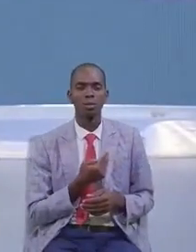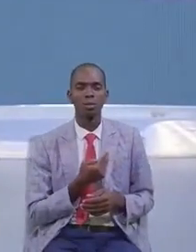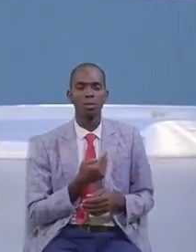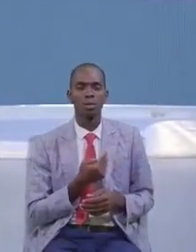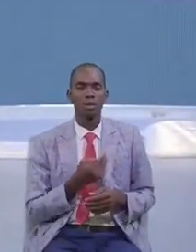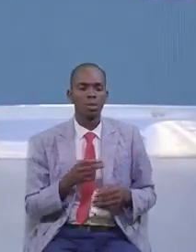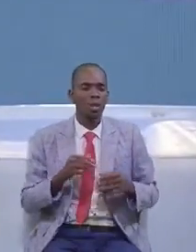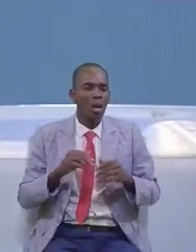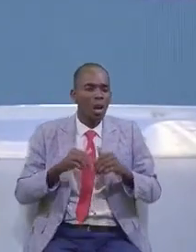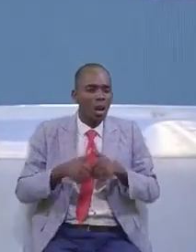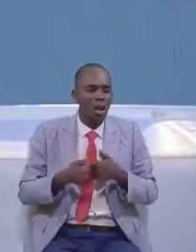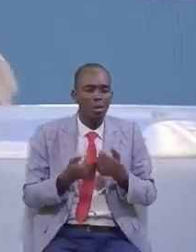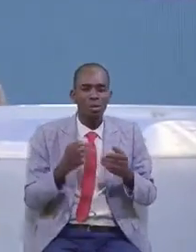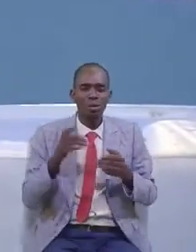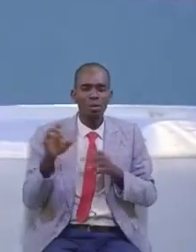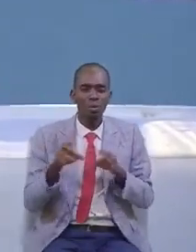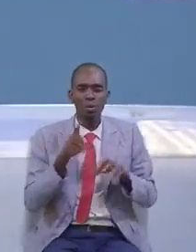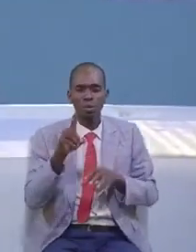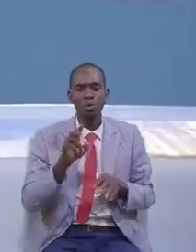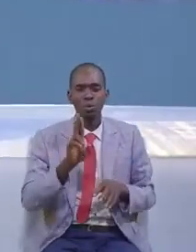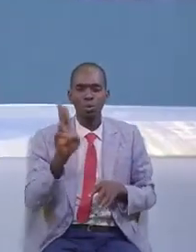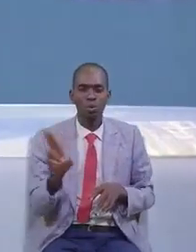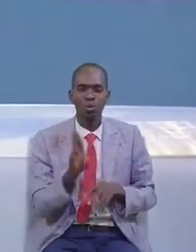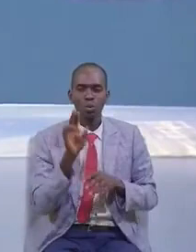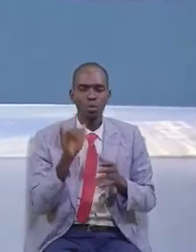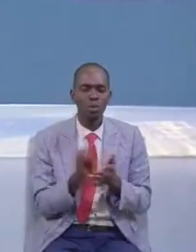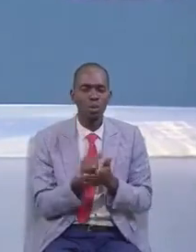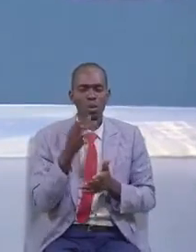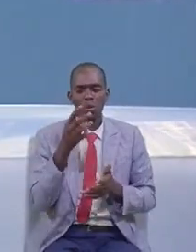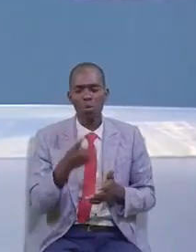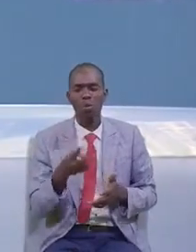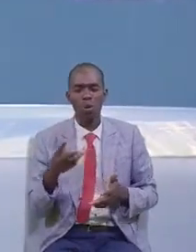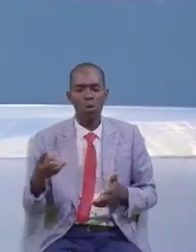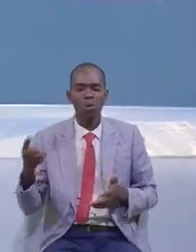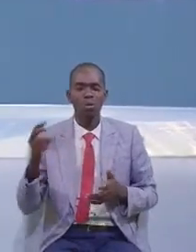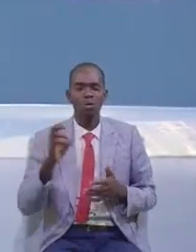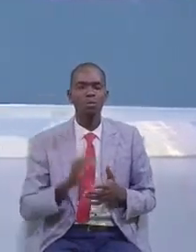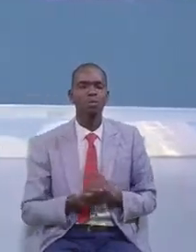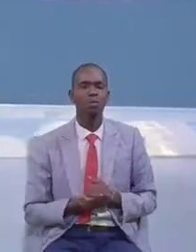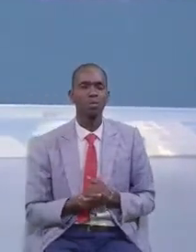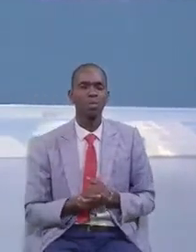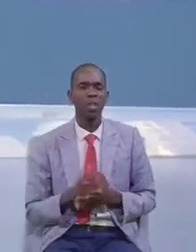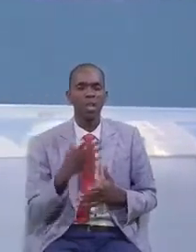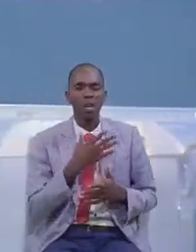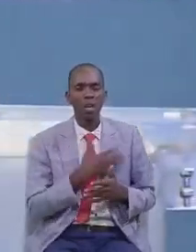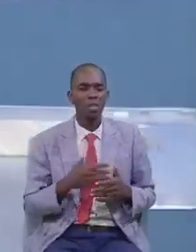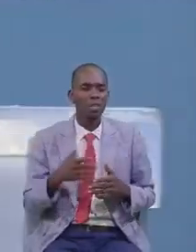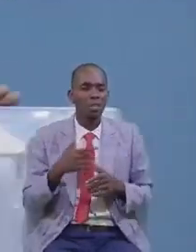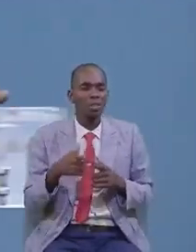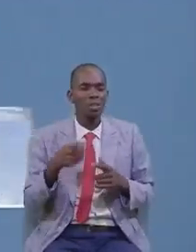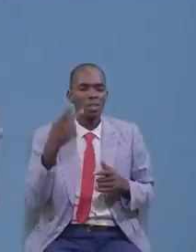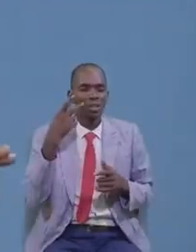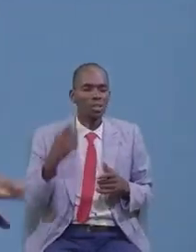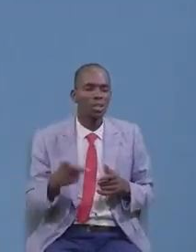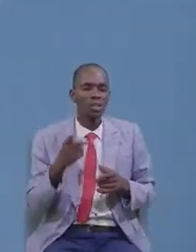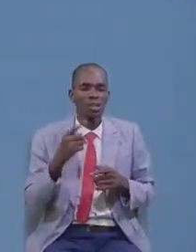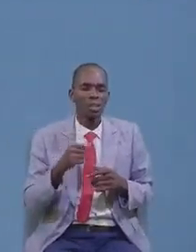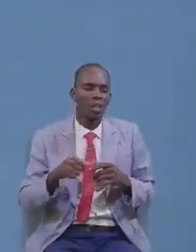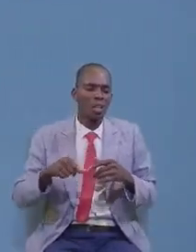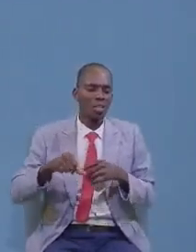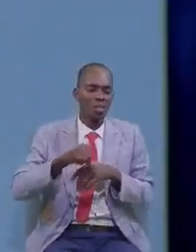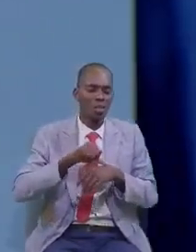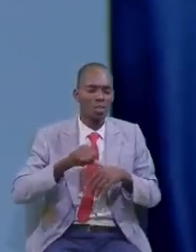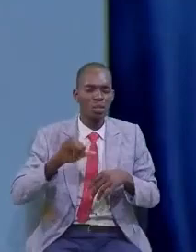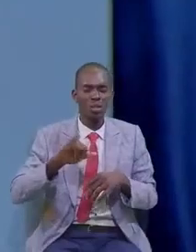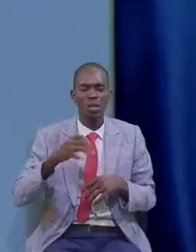use that weapon? ఆ యొక్క ఆయుధాన్ని మీరు ఎలా వాడుతున్నారు? And then he gives us the anointing of